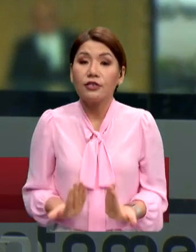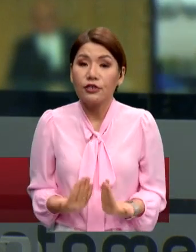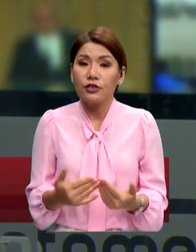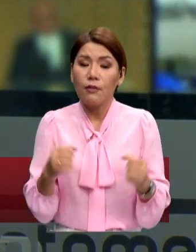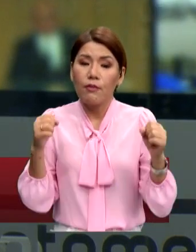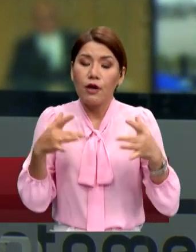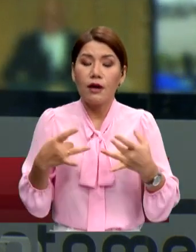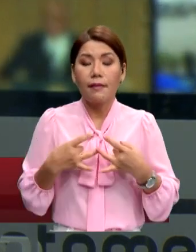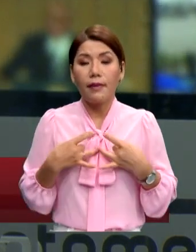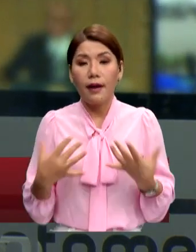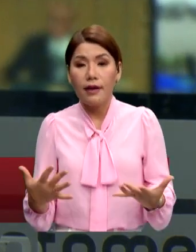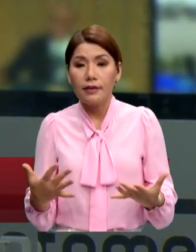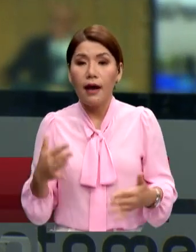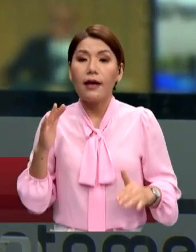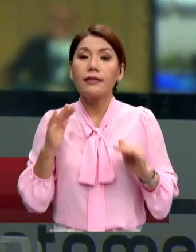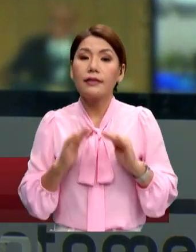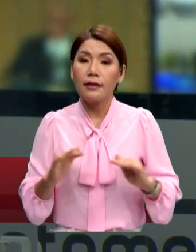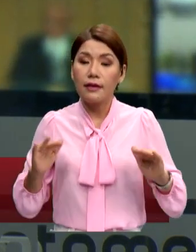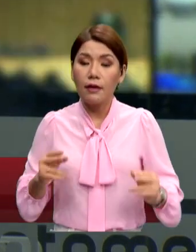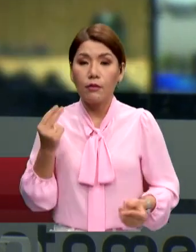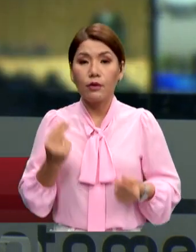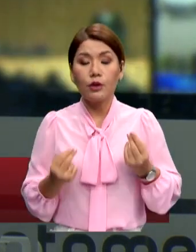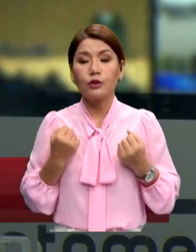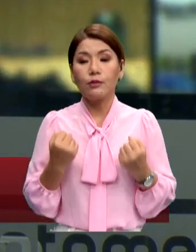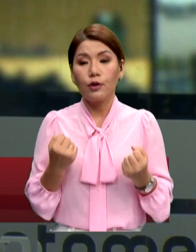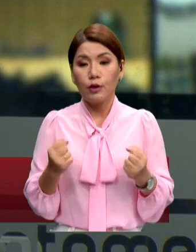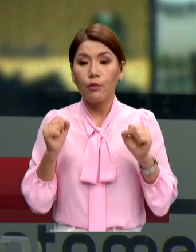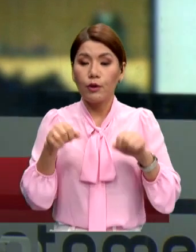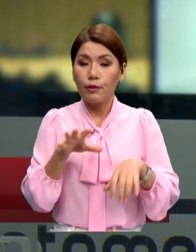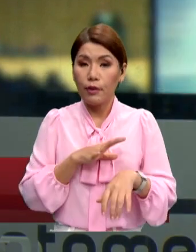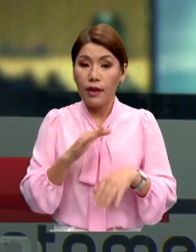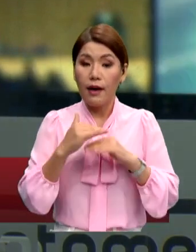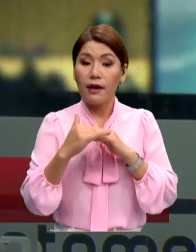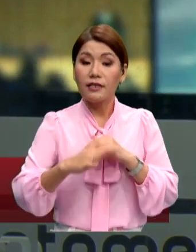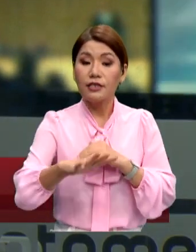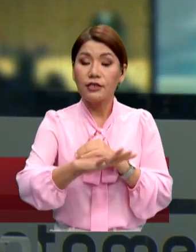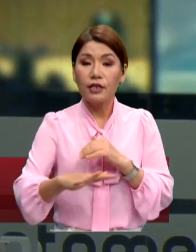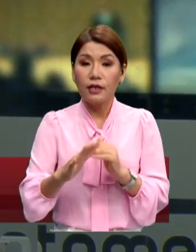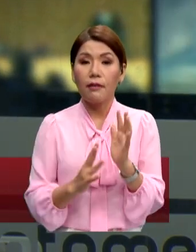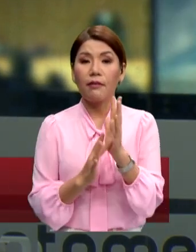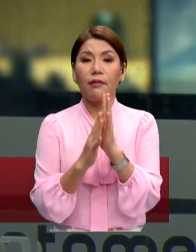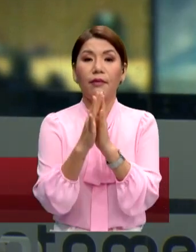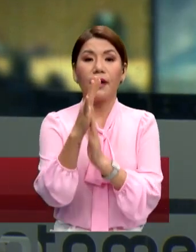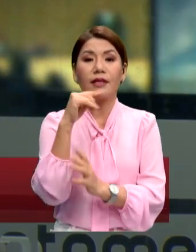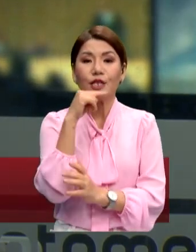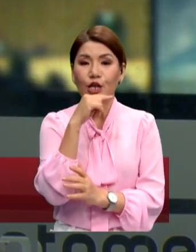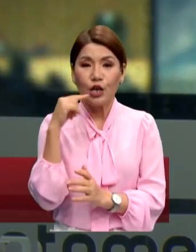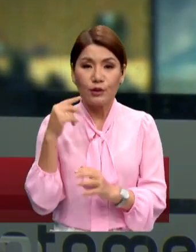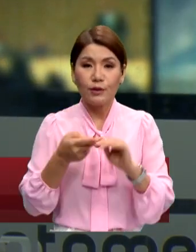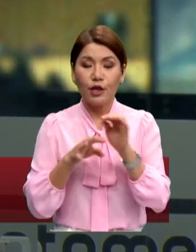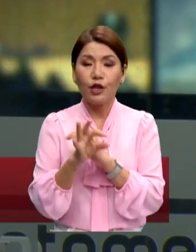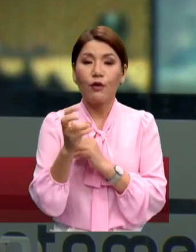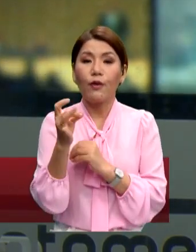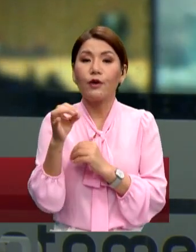массовые праздники, а подросткам играть и заниматься спортом. Теперь же на футбольном поле спеет кукуруза. Марина Низовкина